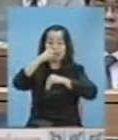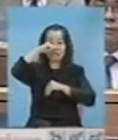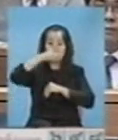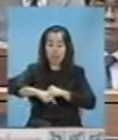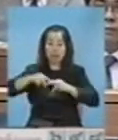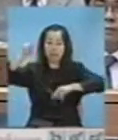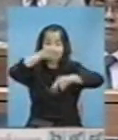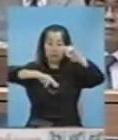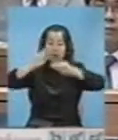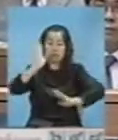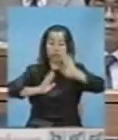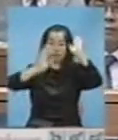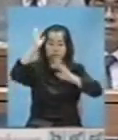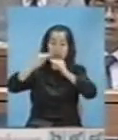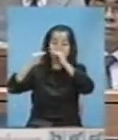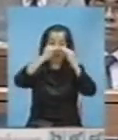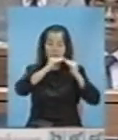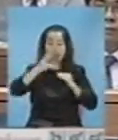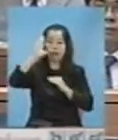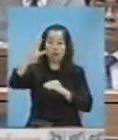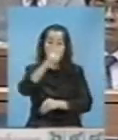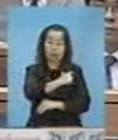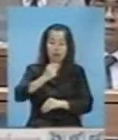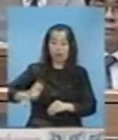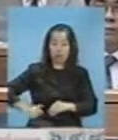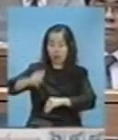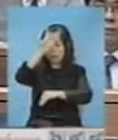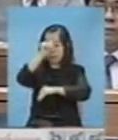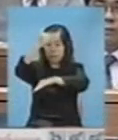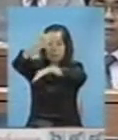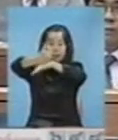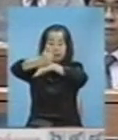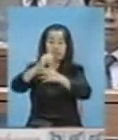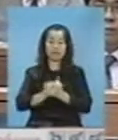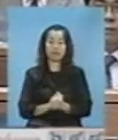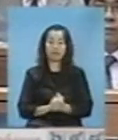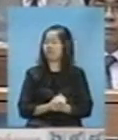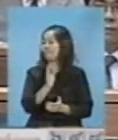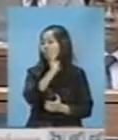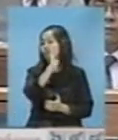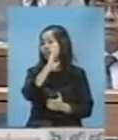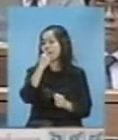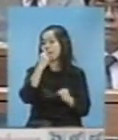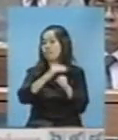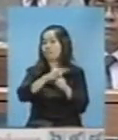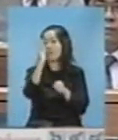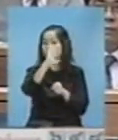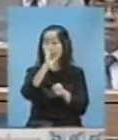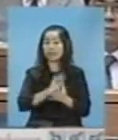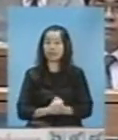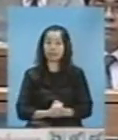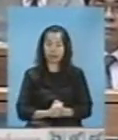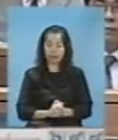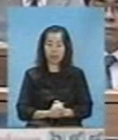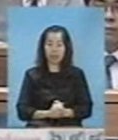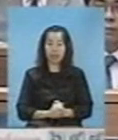ครองด้วยระบอบประชาธิปไตยอันมีพระมหากษัตริย์ทรงเป็นประมุขไม่พอเช่นเดียวกันครับและเ